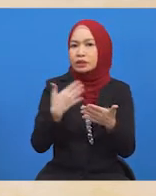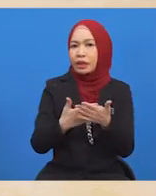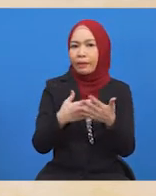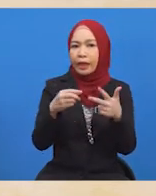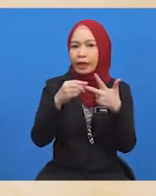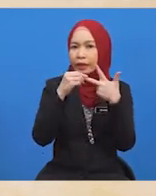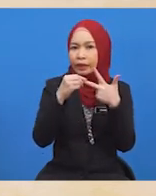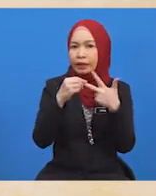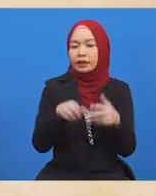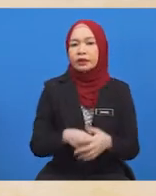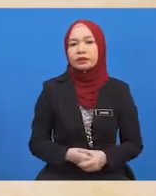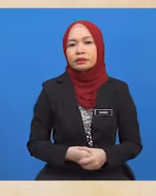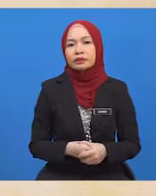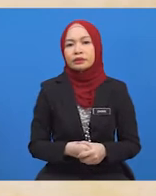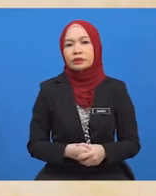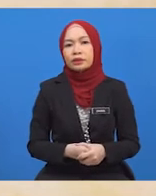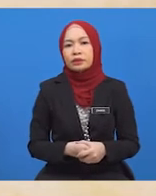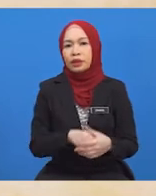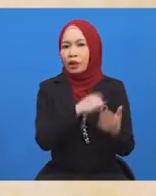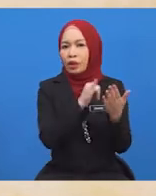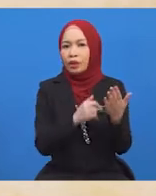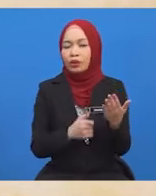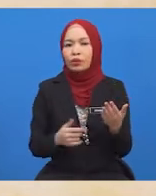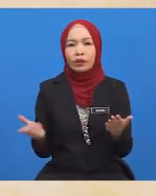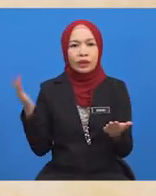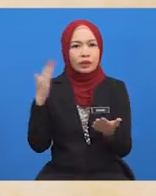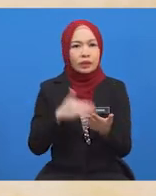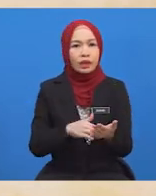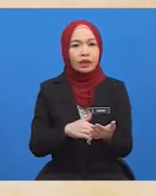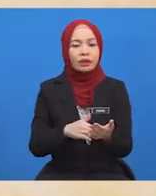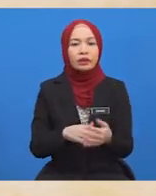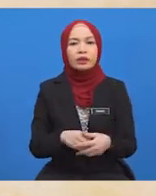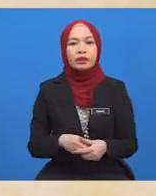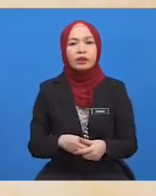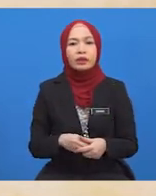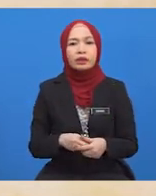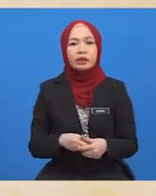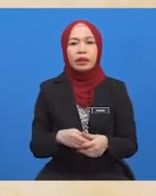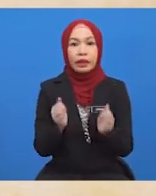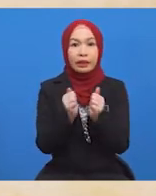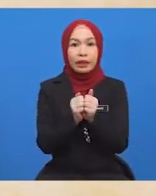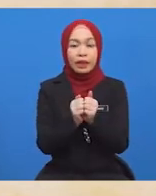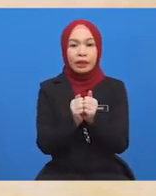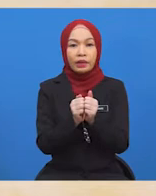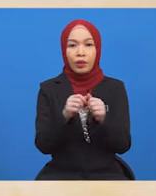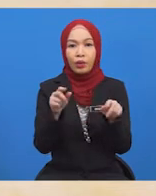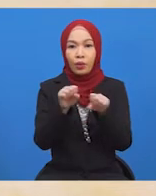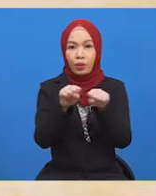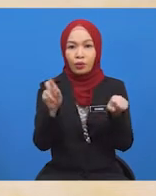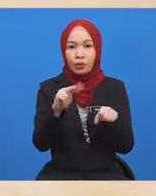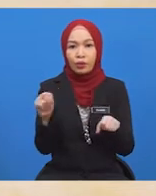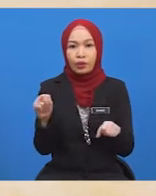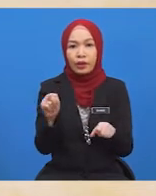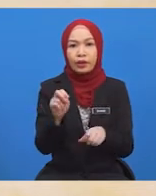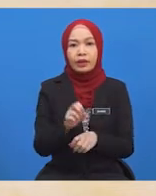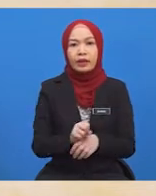Keempat, lukis semula uncuran ortogon tersebut dengan ukuran sebenar. Labelkan semua